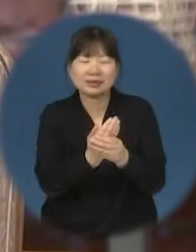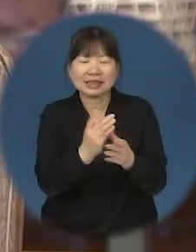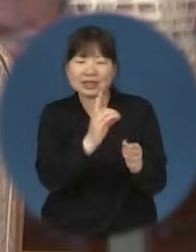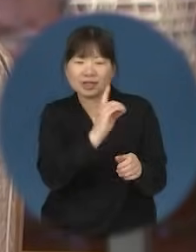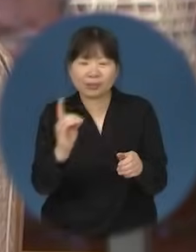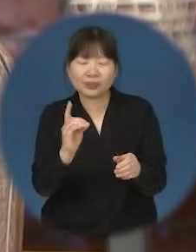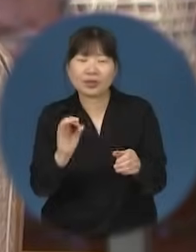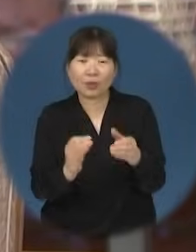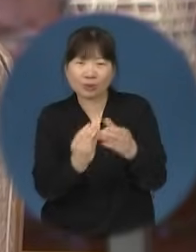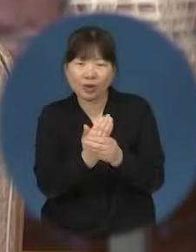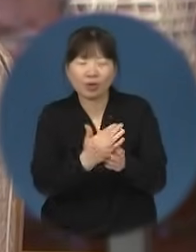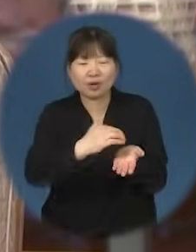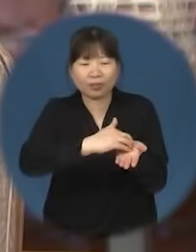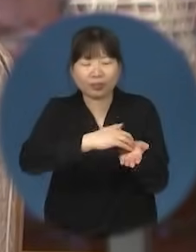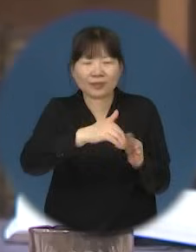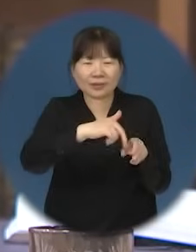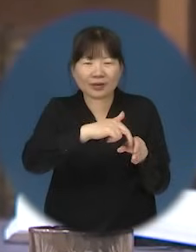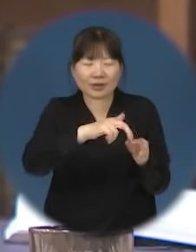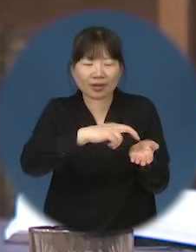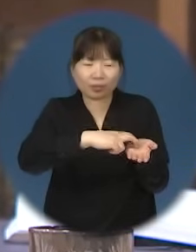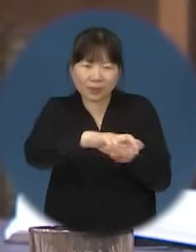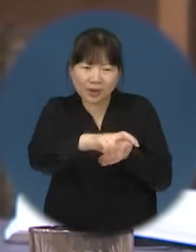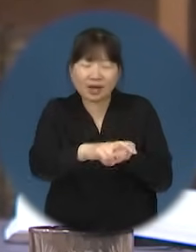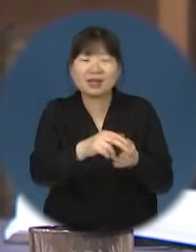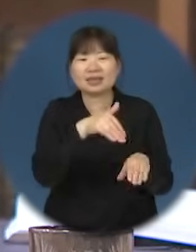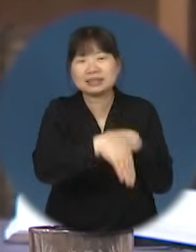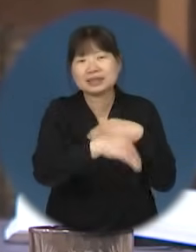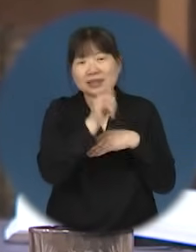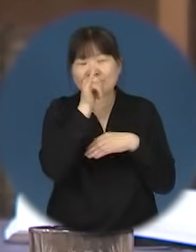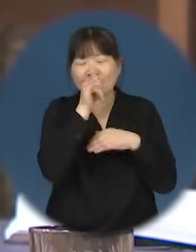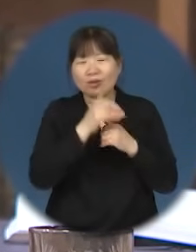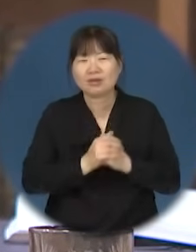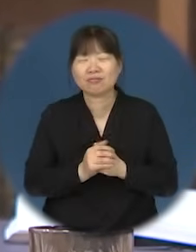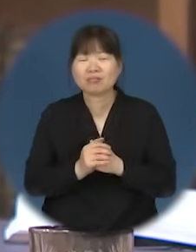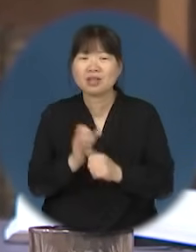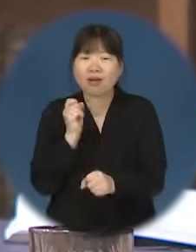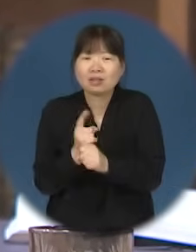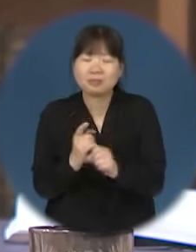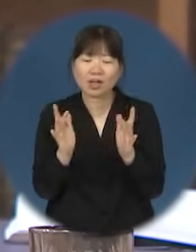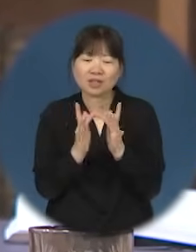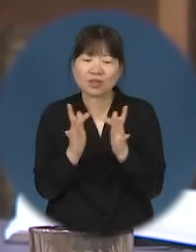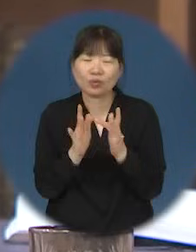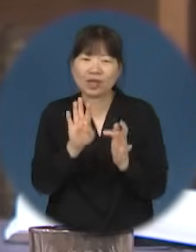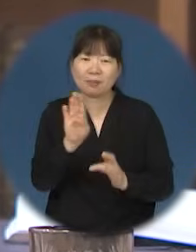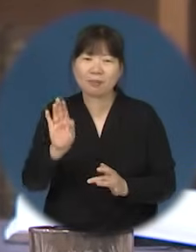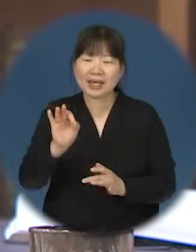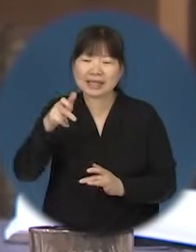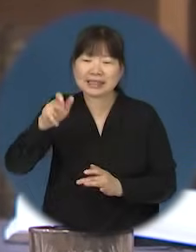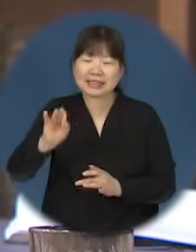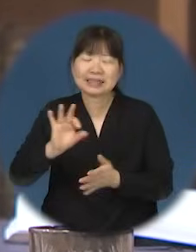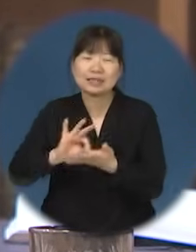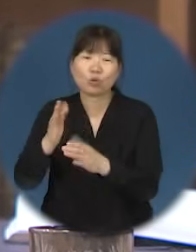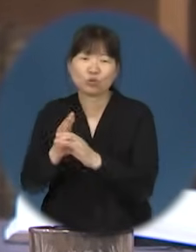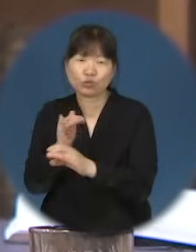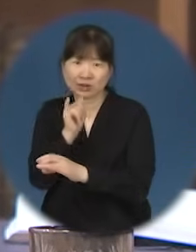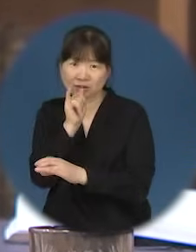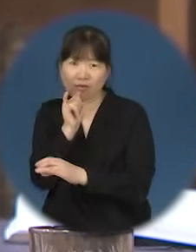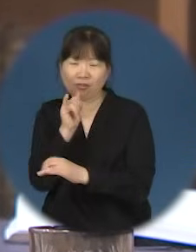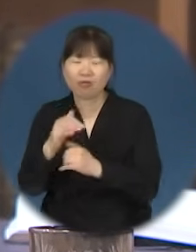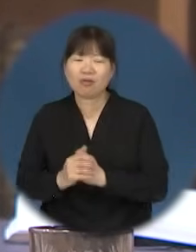현금을 보낸다든지 이런 것들이요. 근데 이미 인터넷 뱅킹들을 많이 하고 있고 예. 그걸 이제 디지털